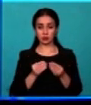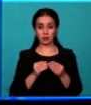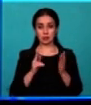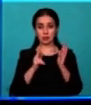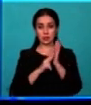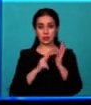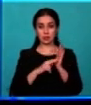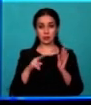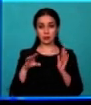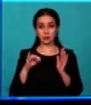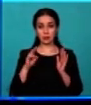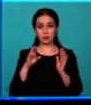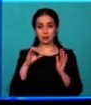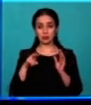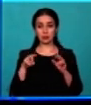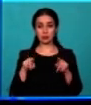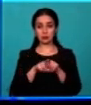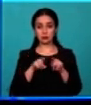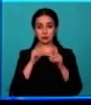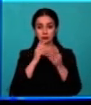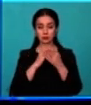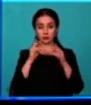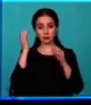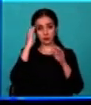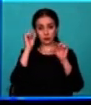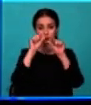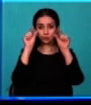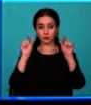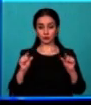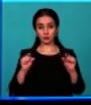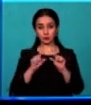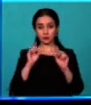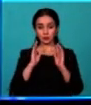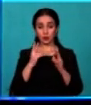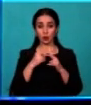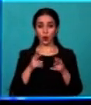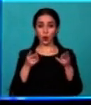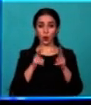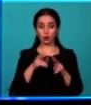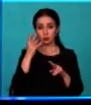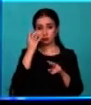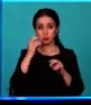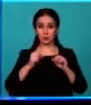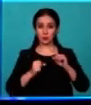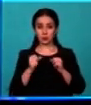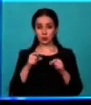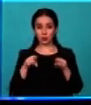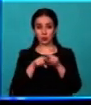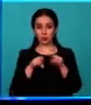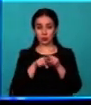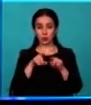8 pikselga teng bo'lgan qora ramka paydo bo'ladi. Endi qolgan rasmlarimizdan bir-biriga o'xshagani